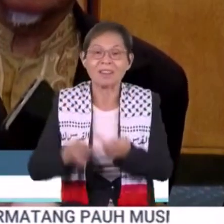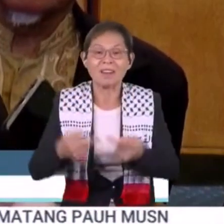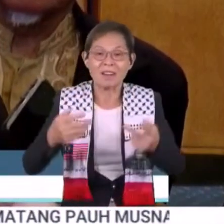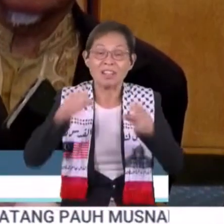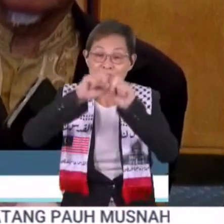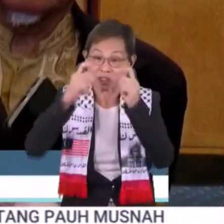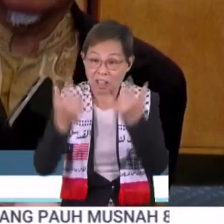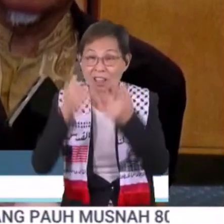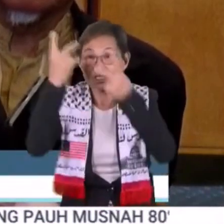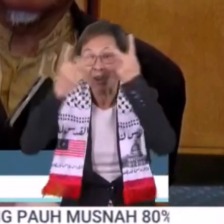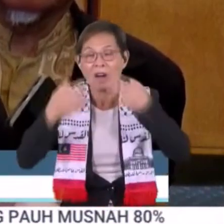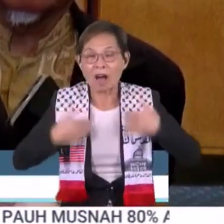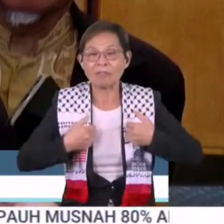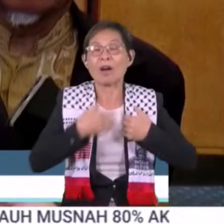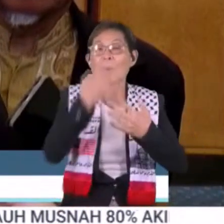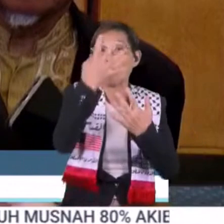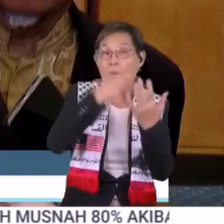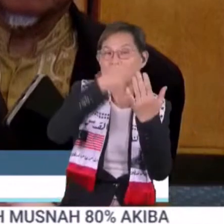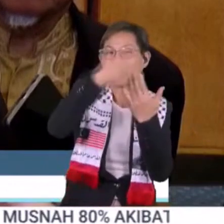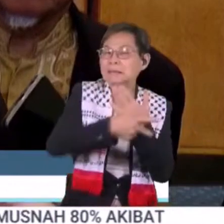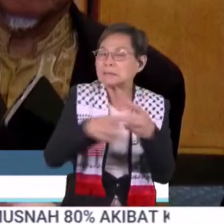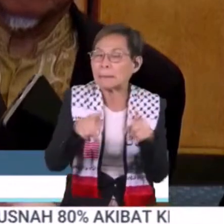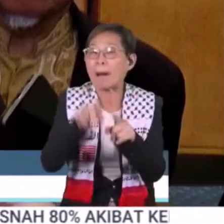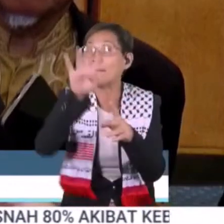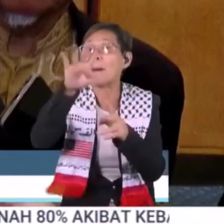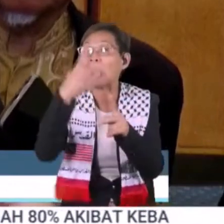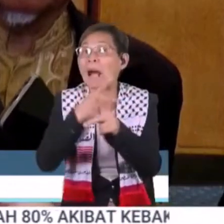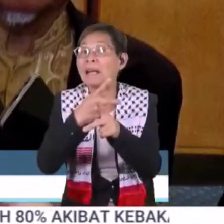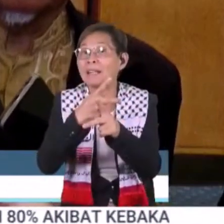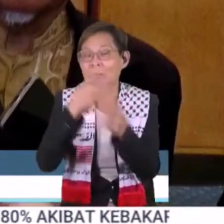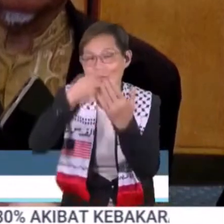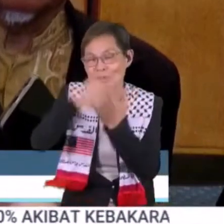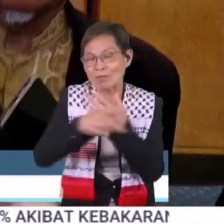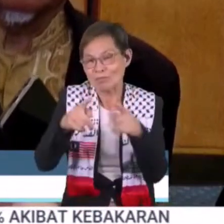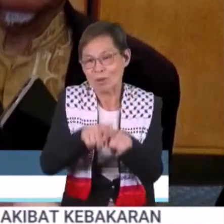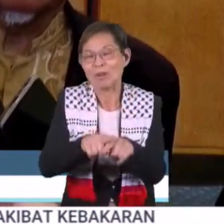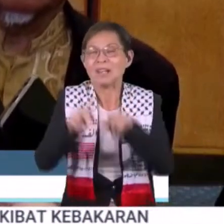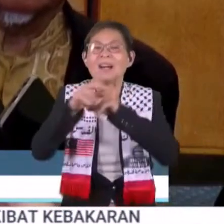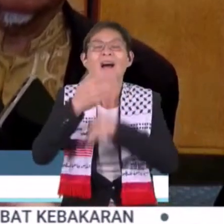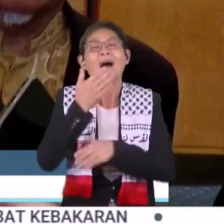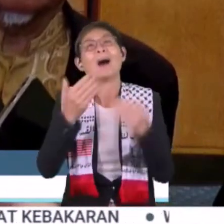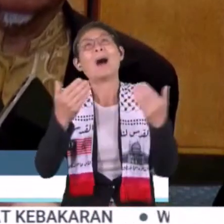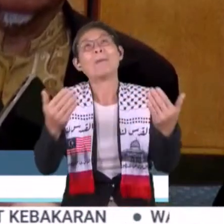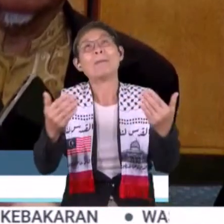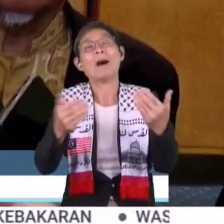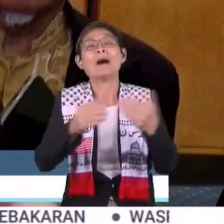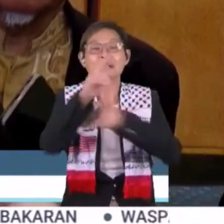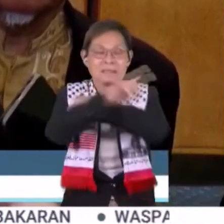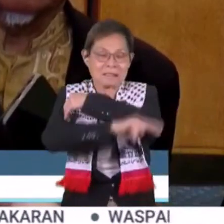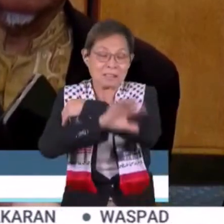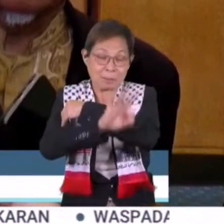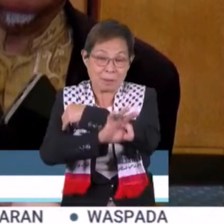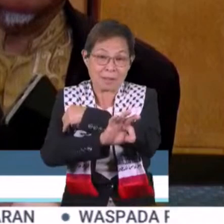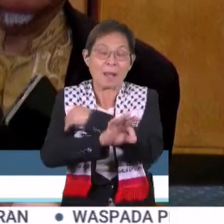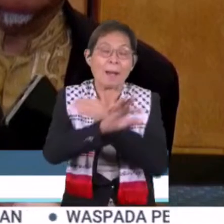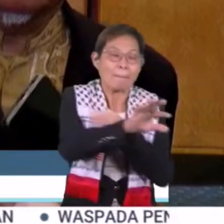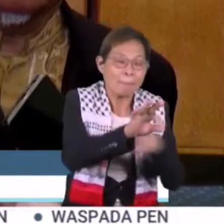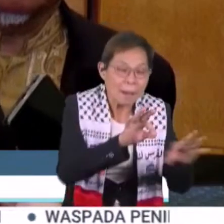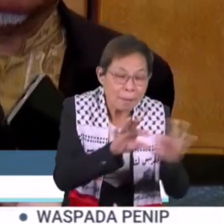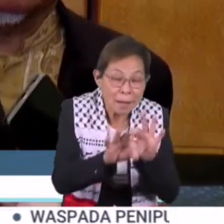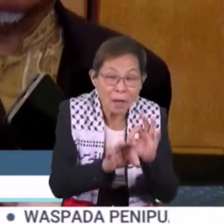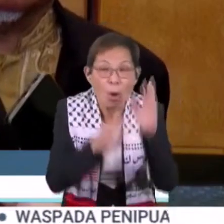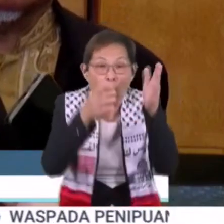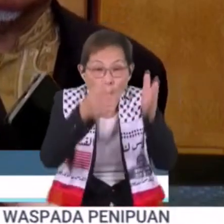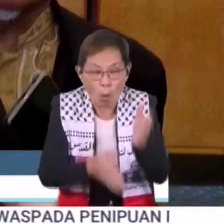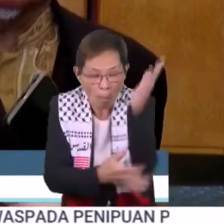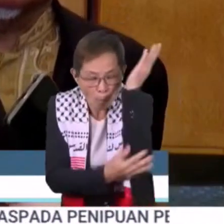sama sebanyak 4 kali sebelum ini dan Alhamdulillah Negeri Sembilan terpilih, asnaf-asnaf dari Negeri Sembilan terpilih untuk mengikuti